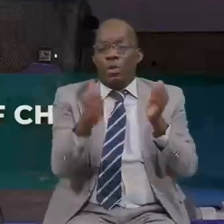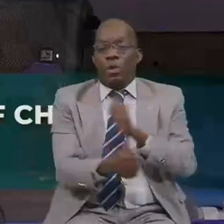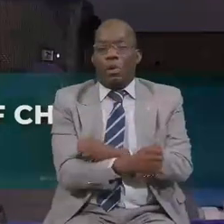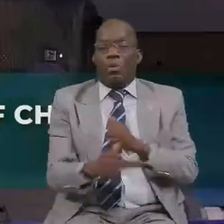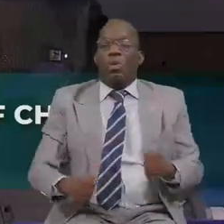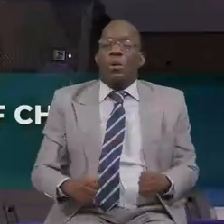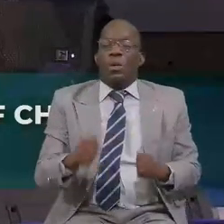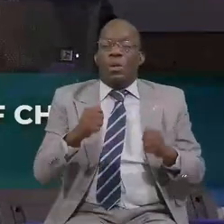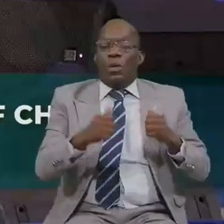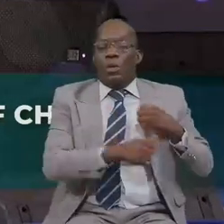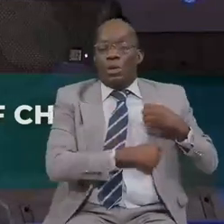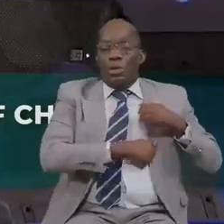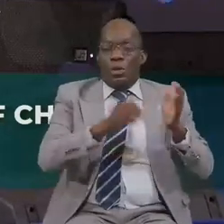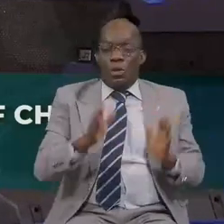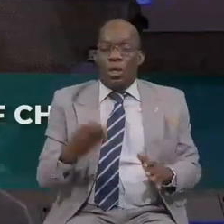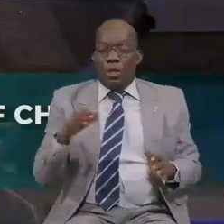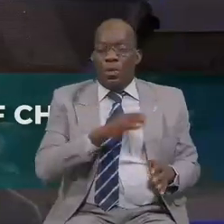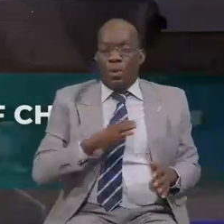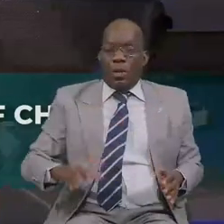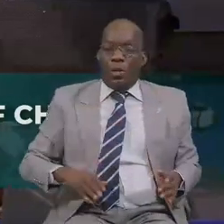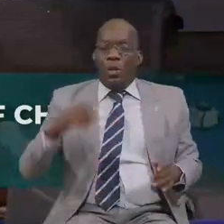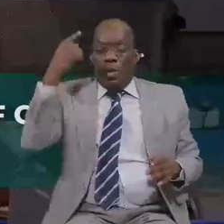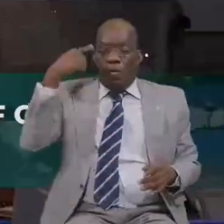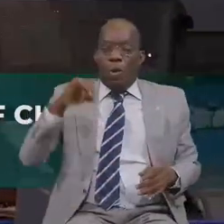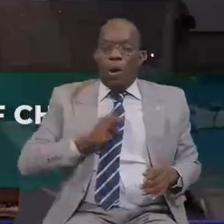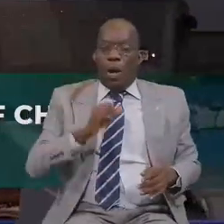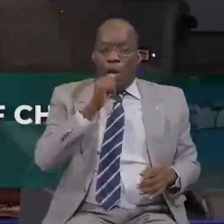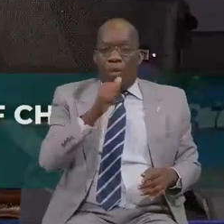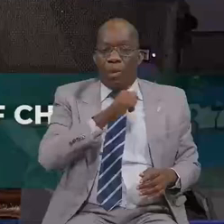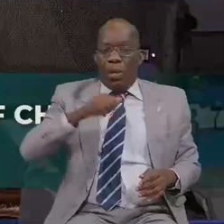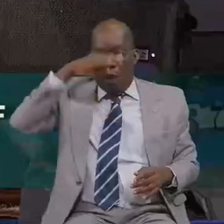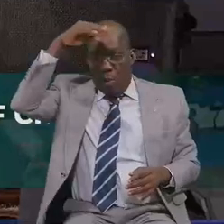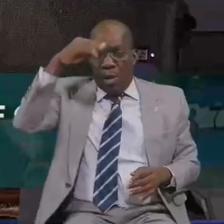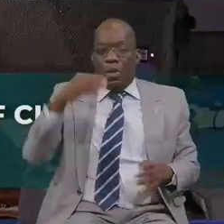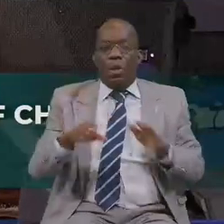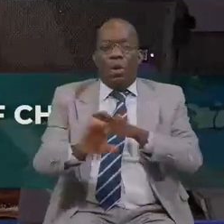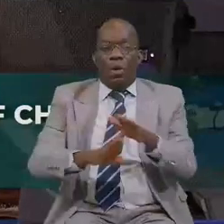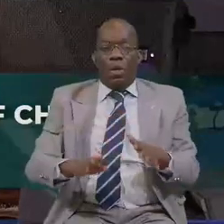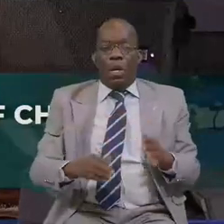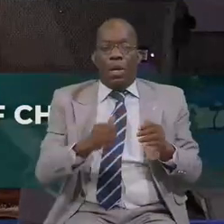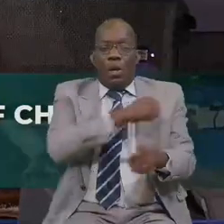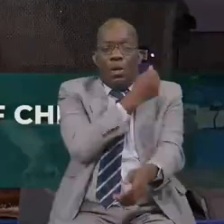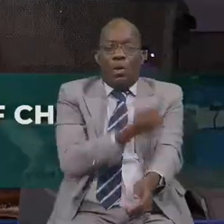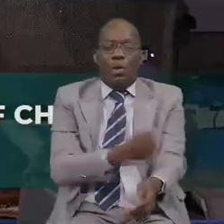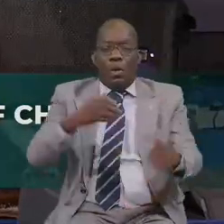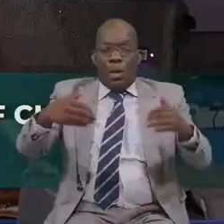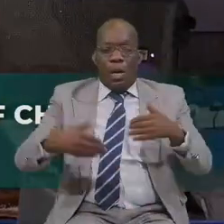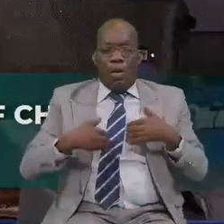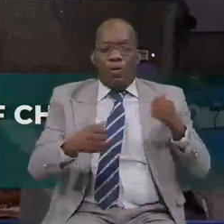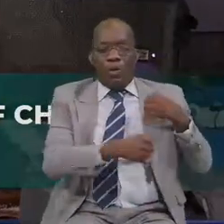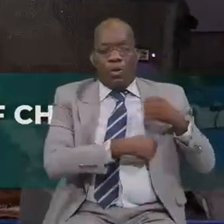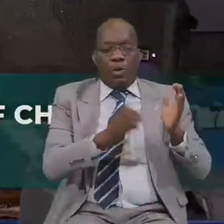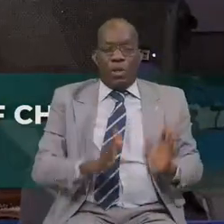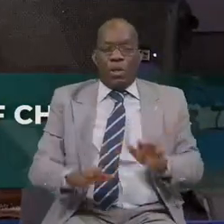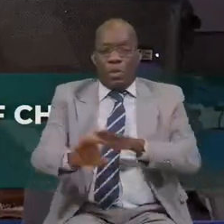Christ. Car moi qui suis soumis à des supérieurs, j'ai des soldats sous mes ordres. J'ai des